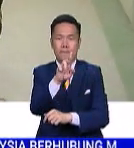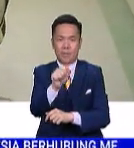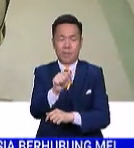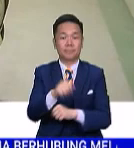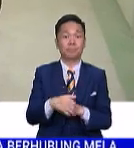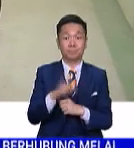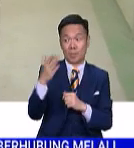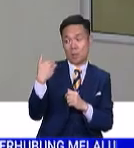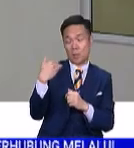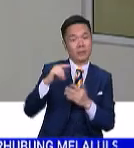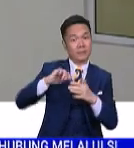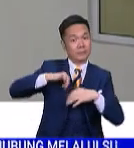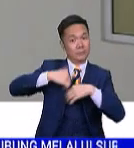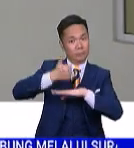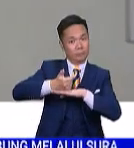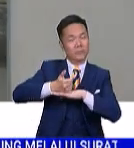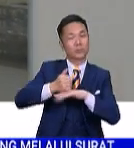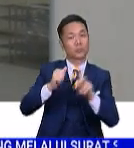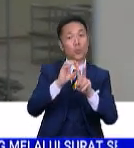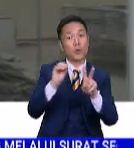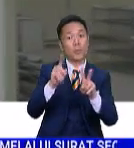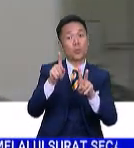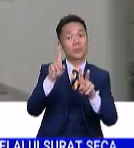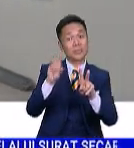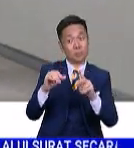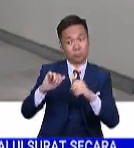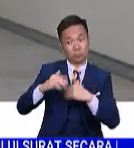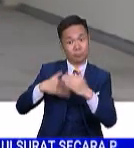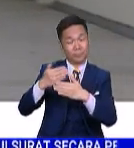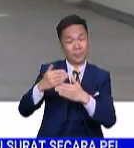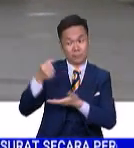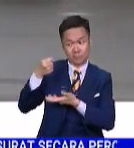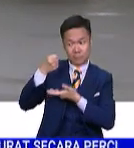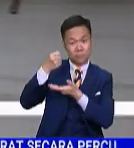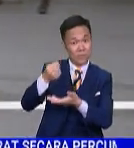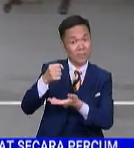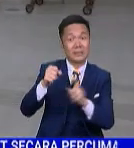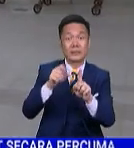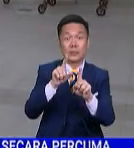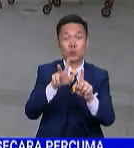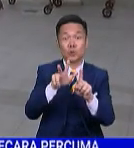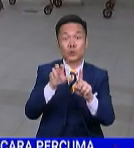Hospital yang mula dibina pada 2010 itu dibangunkan dengan peruntukan berjumlah